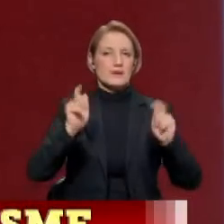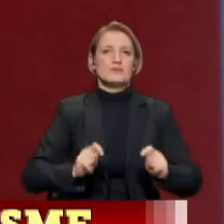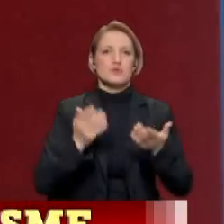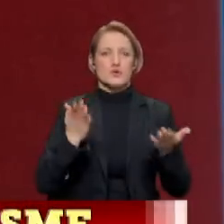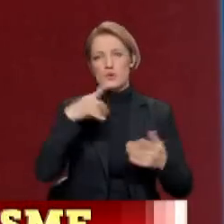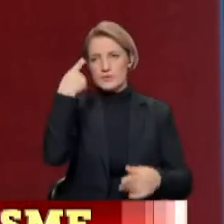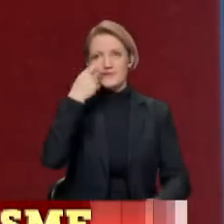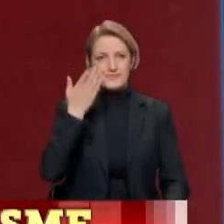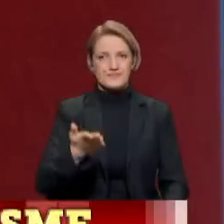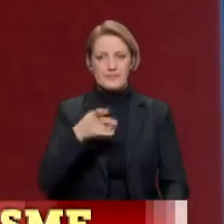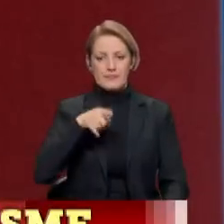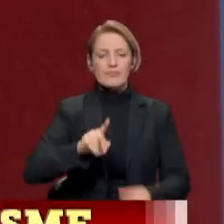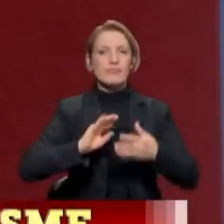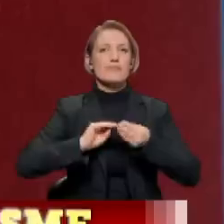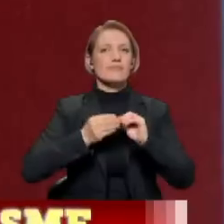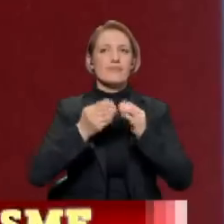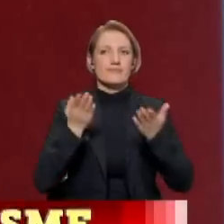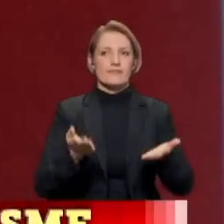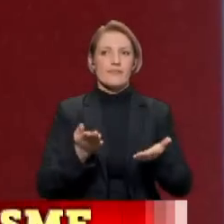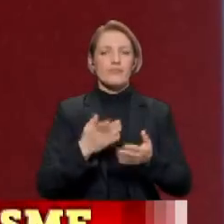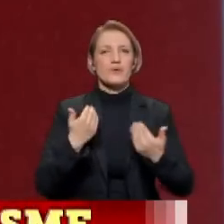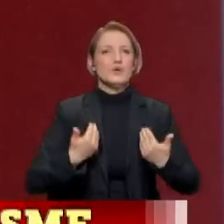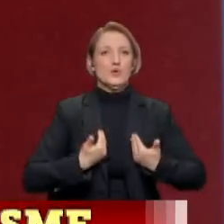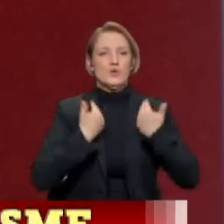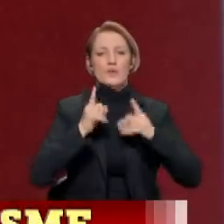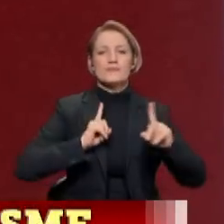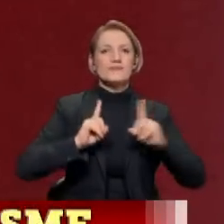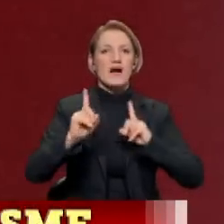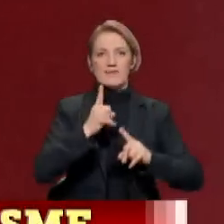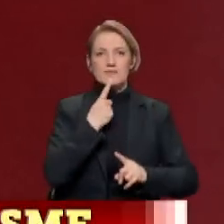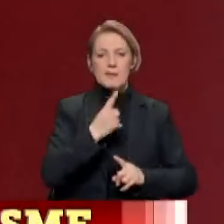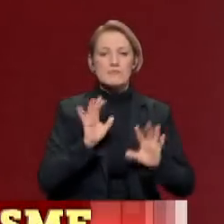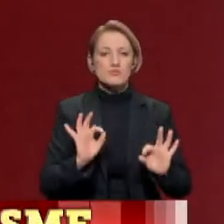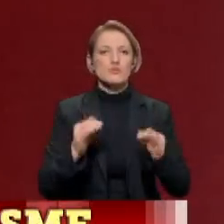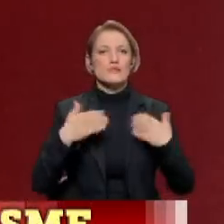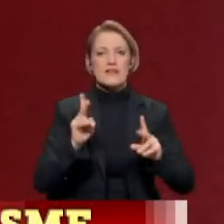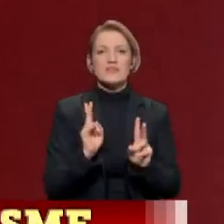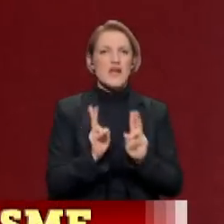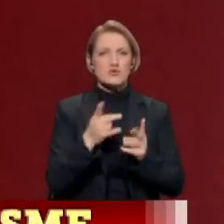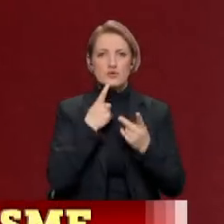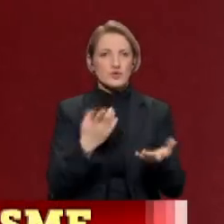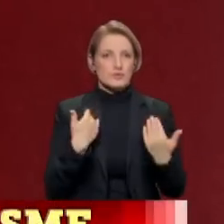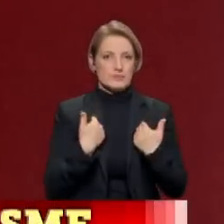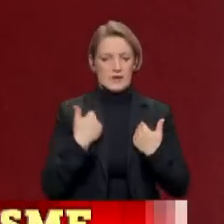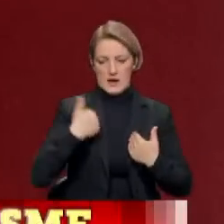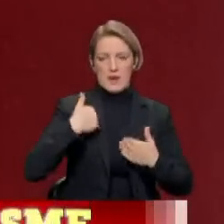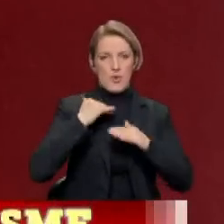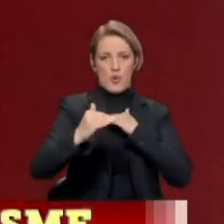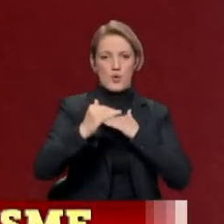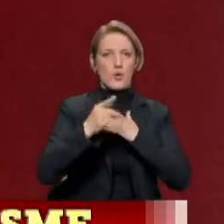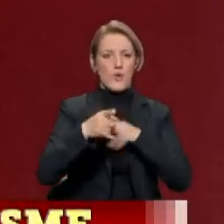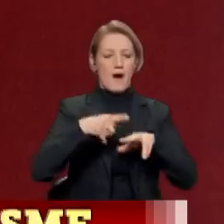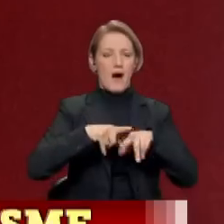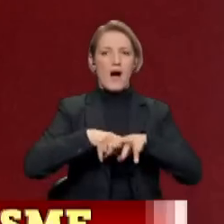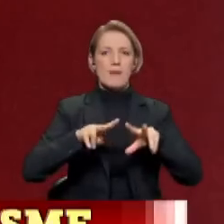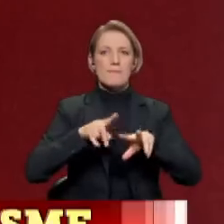yapılıyor. Dolayısıyla bu meseleye hukuki bir dava demek zaten mümkün değil. Ben tiyatro diyorum. Zaten kamuoyu ismini koydu, ahmak